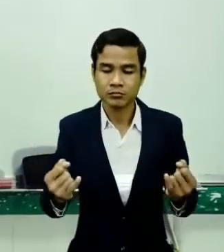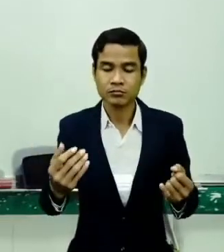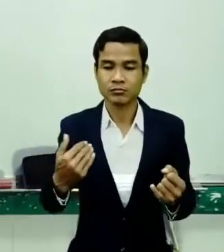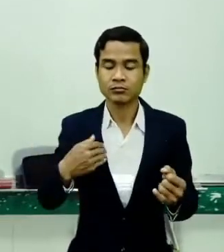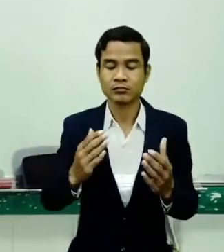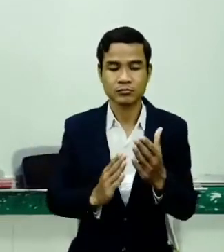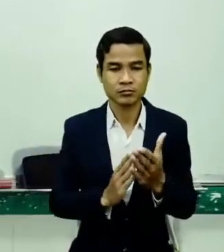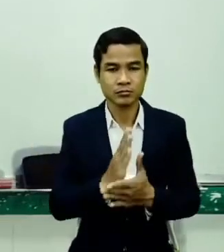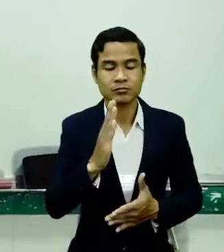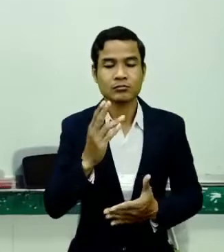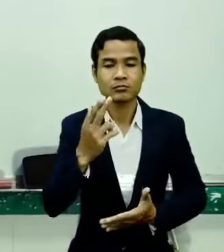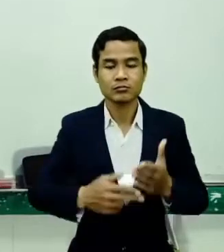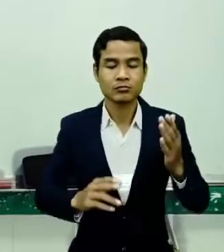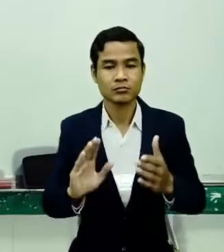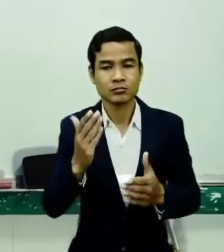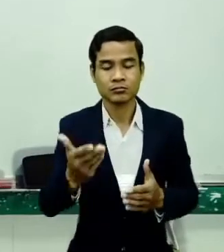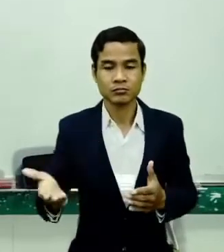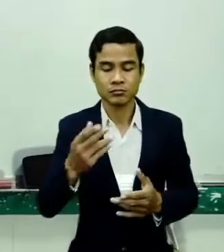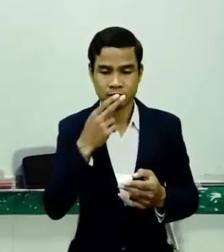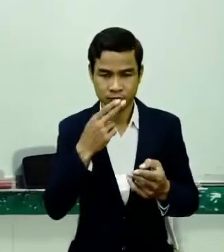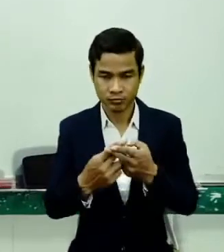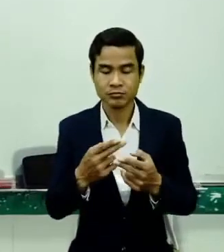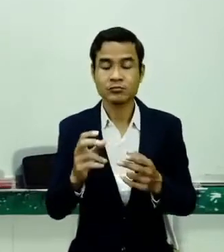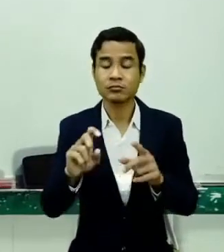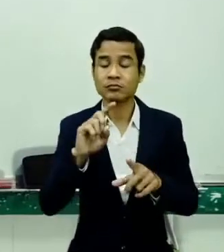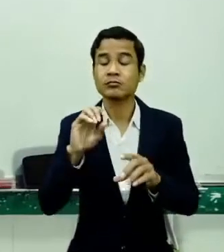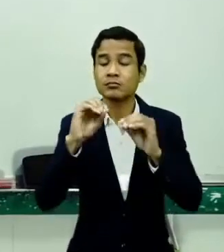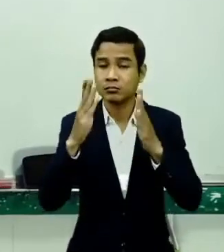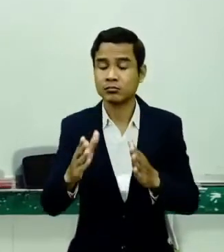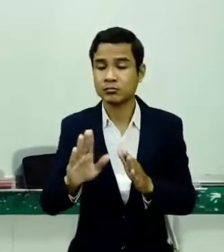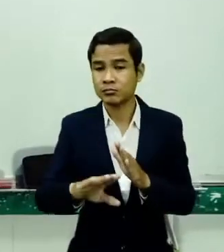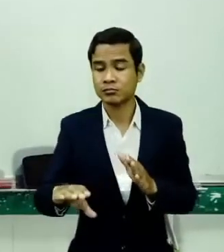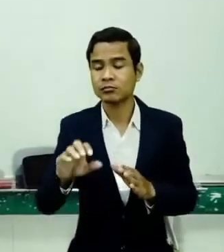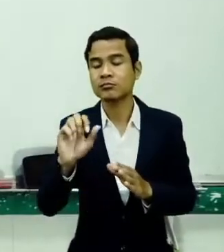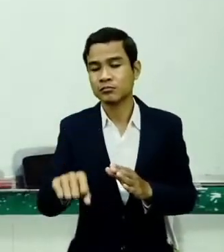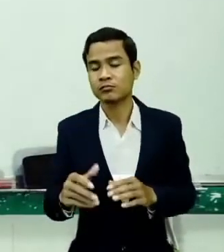ដូច្នេះសូមឆ្លើយនឹងសំណួររបស់អ្នកគ្រូណា